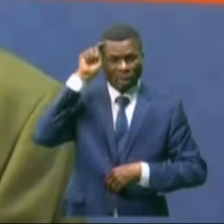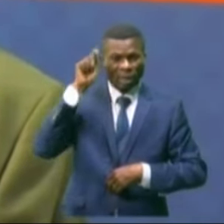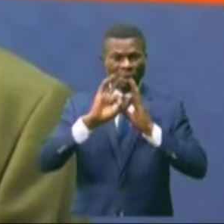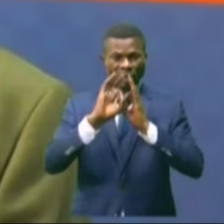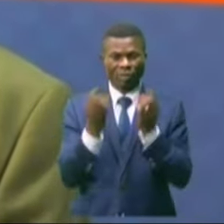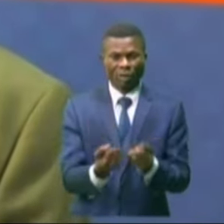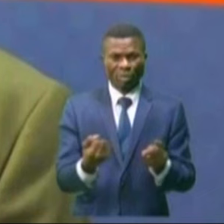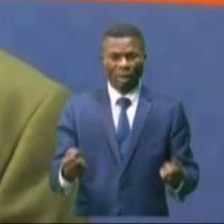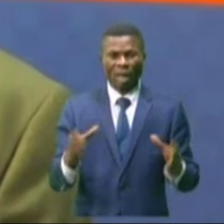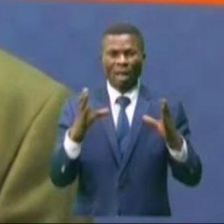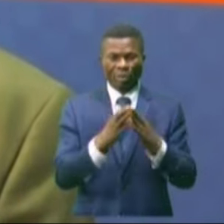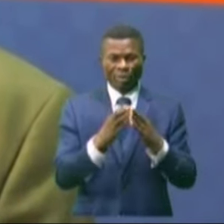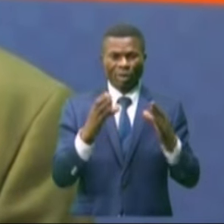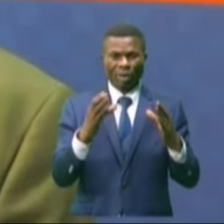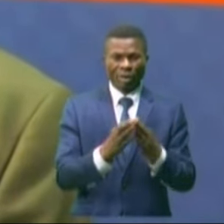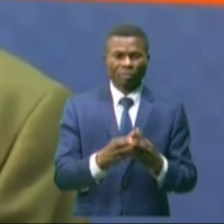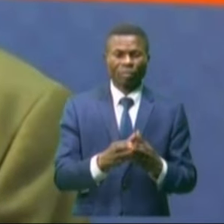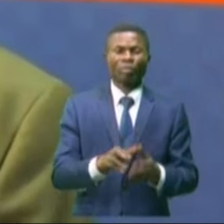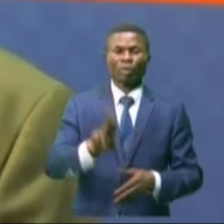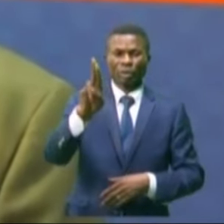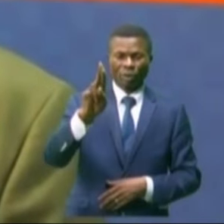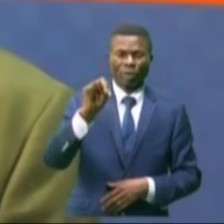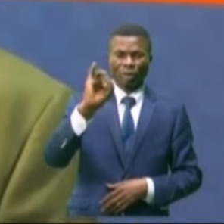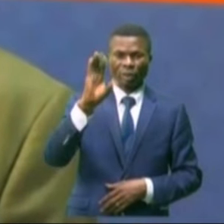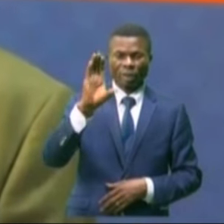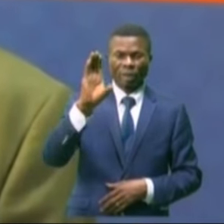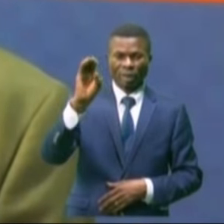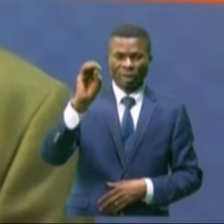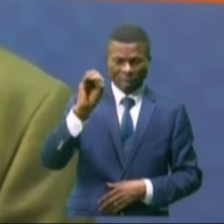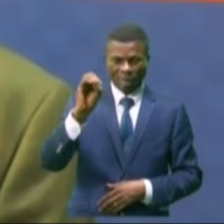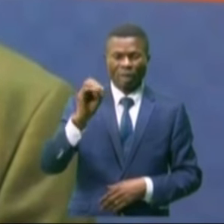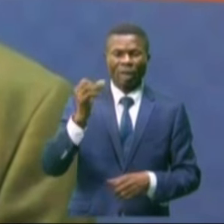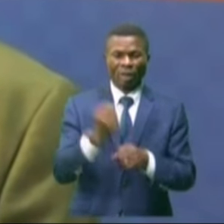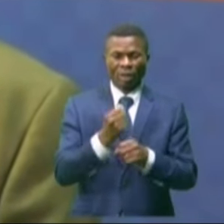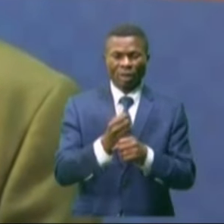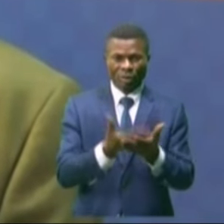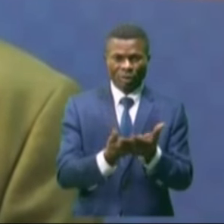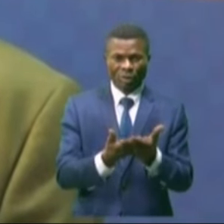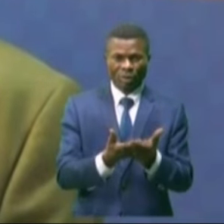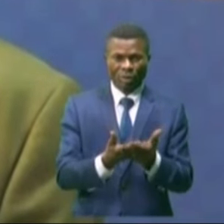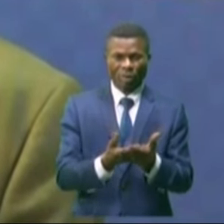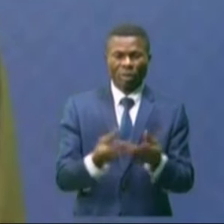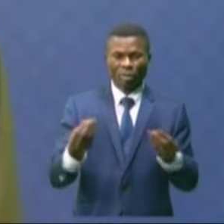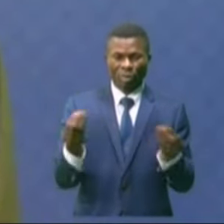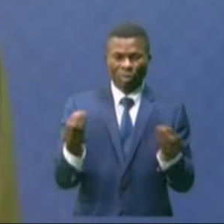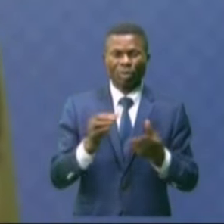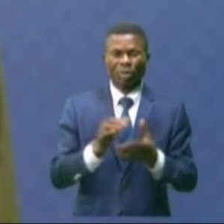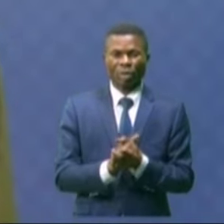Enfants, ministère absolument fondamental par rapport à notre mandat.